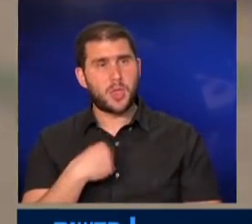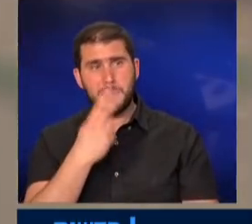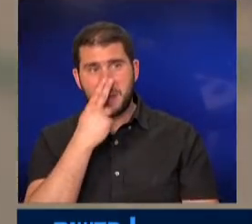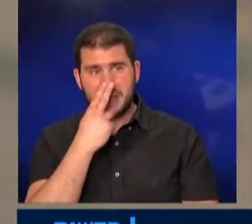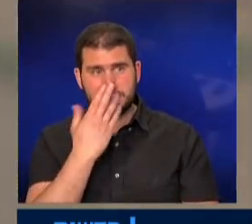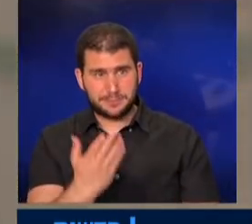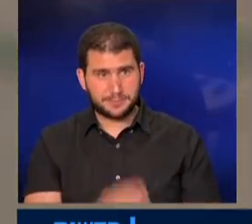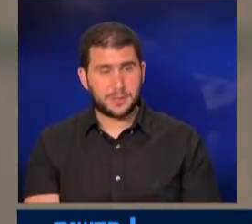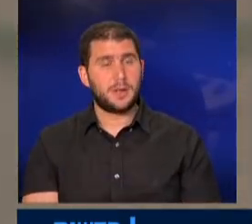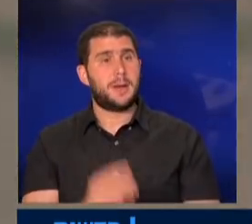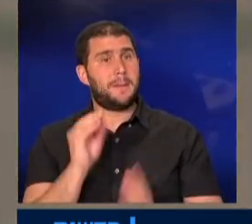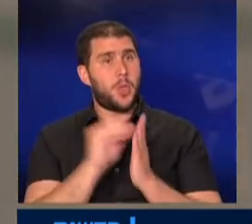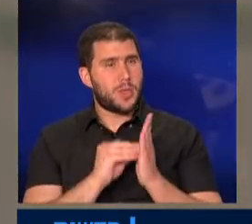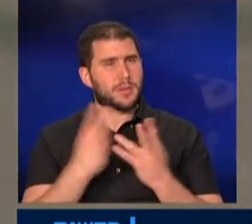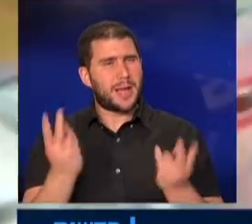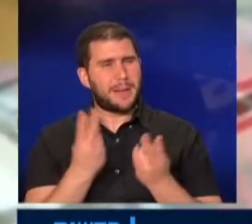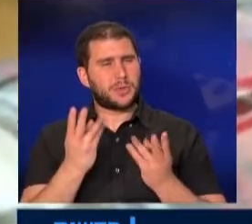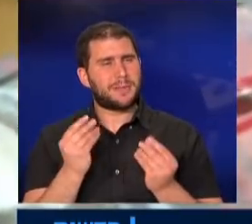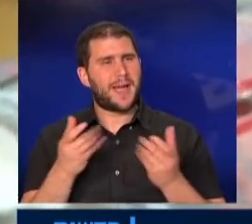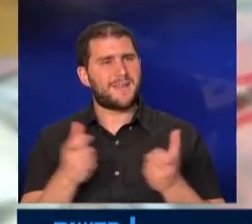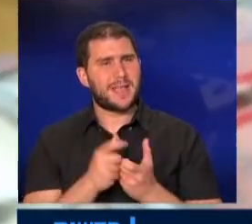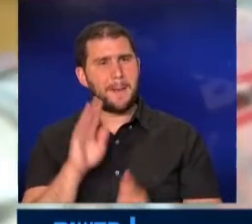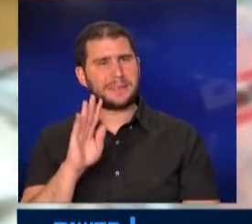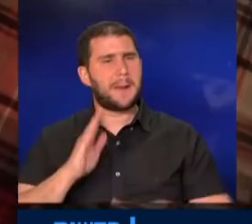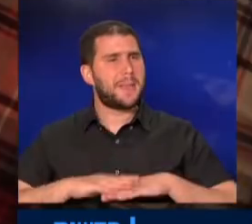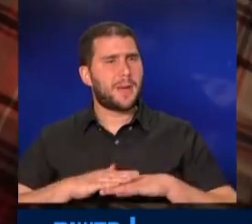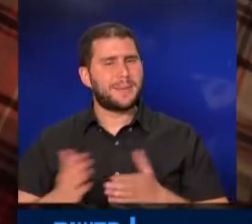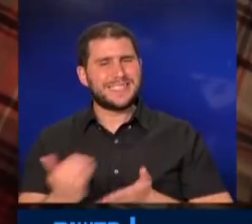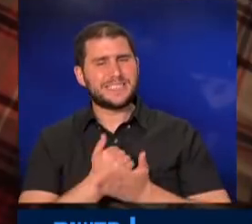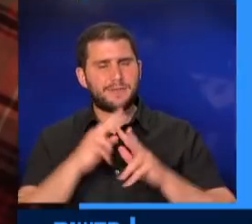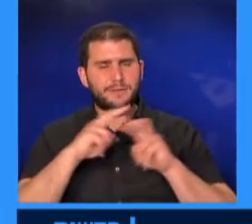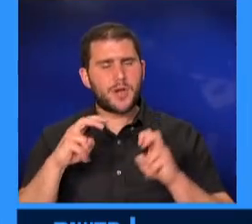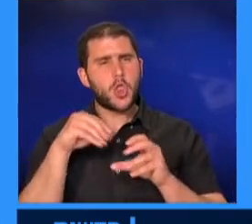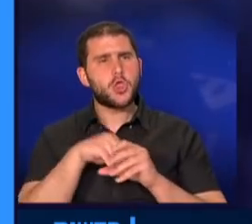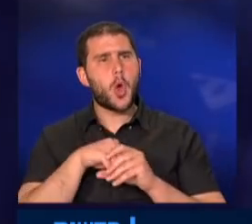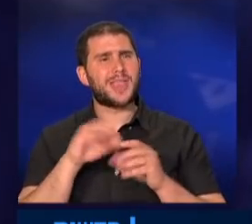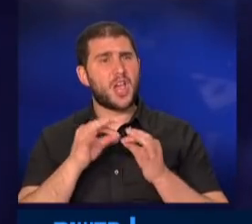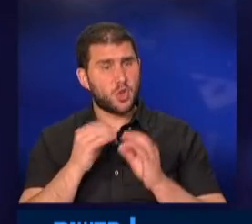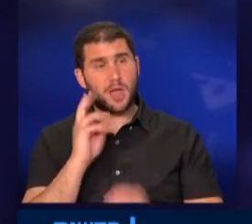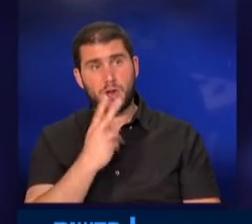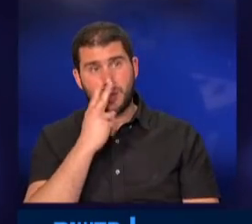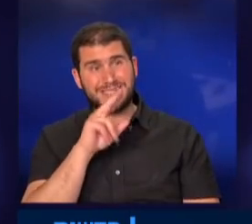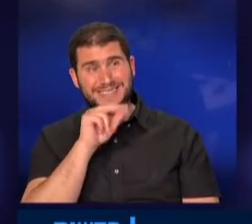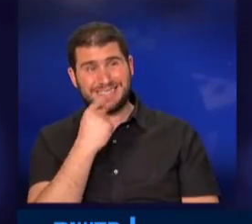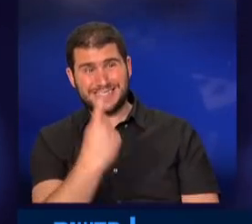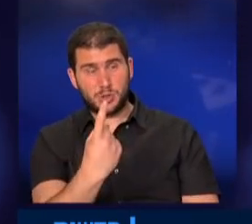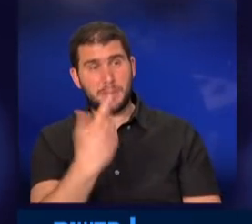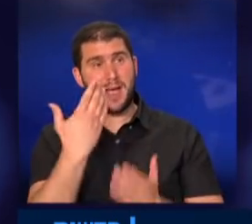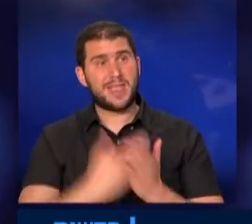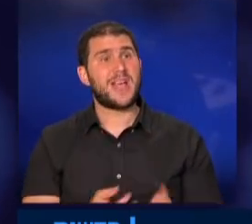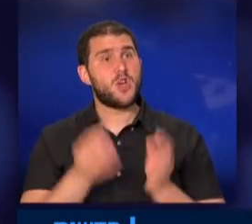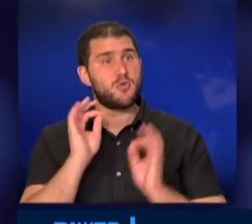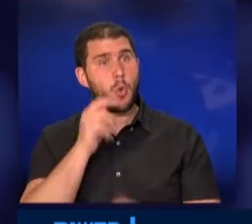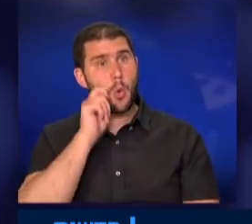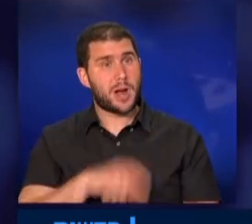ננסה. מנתונים שחיפשנו בסיוע חברת בזילה, המתמחה באיסוף וניתוח תוכן ברשת, נראה שהציוץ הזה, מהדף הרשמי של